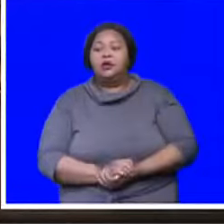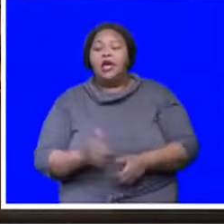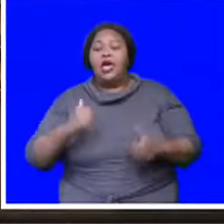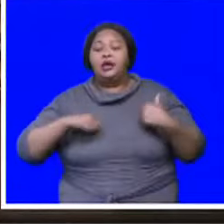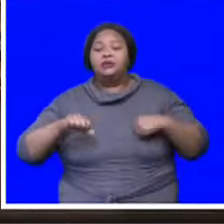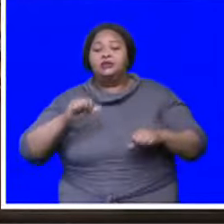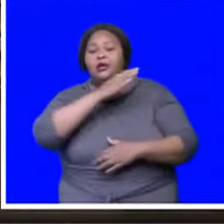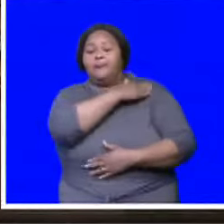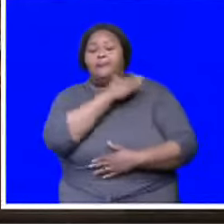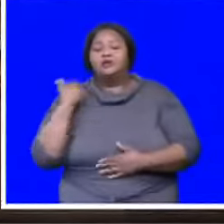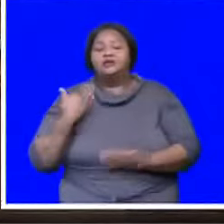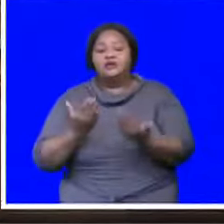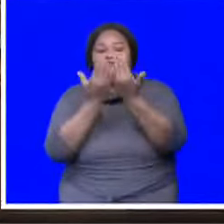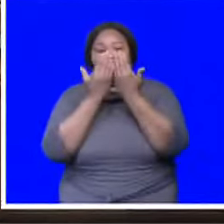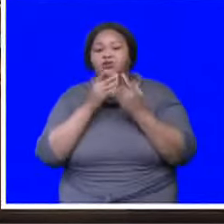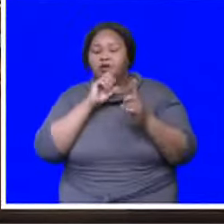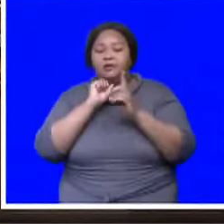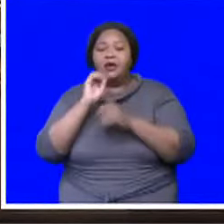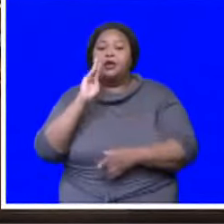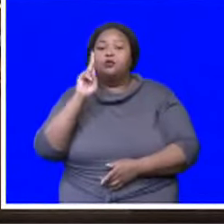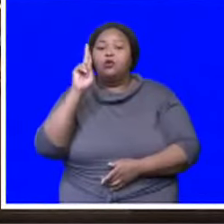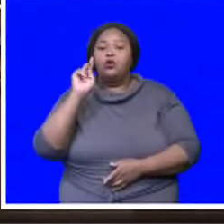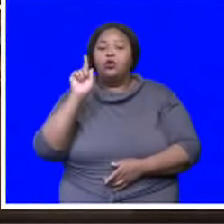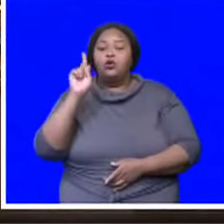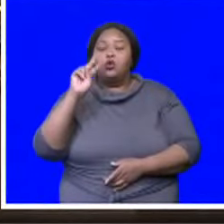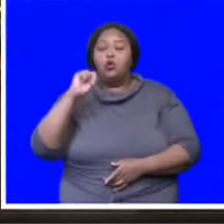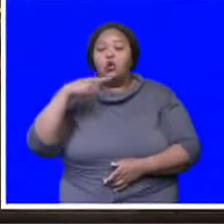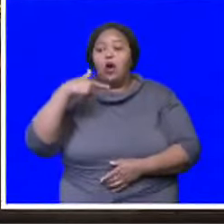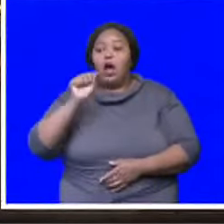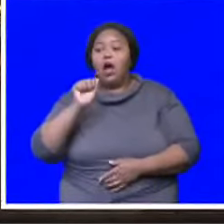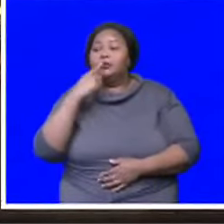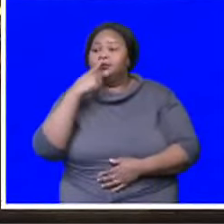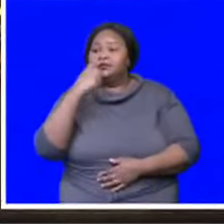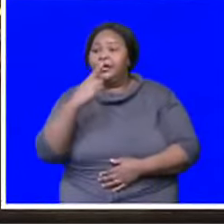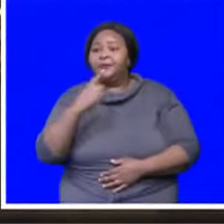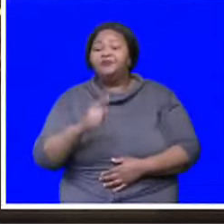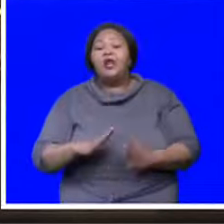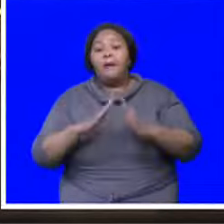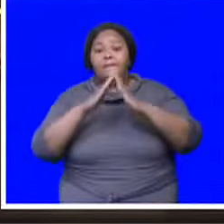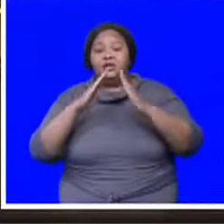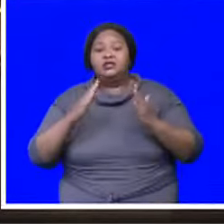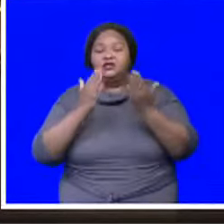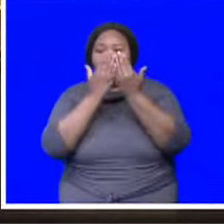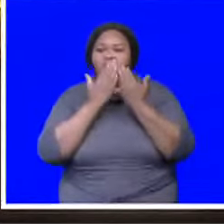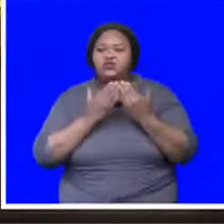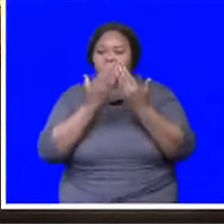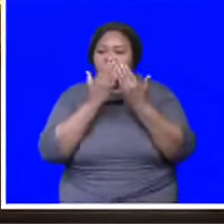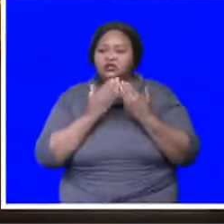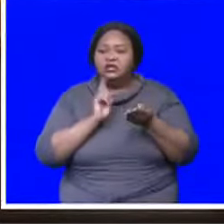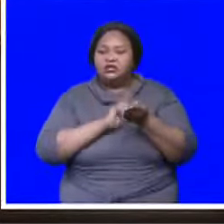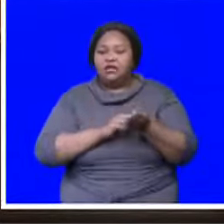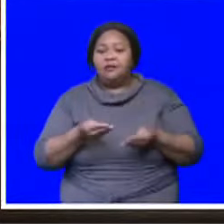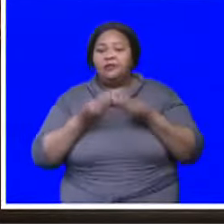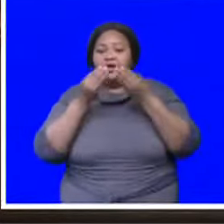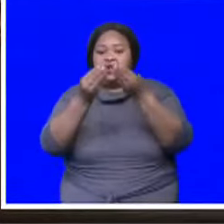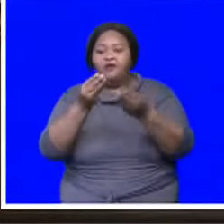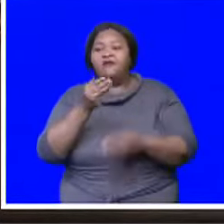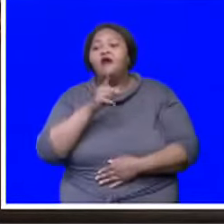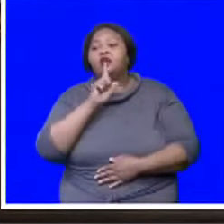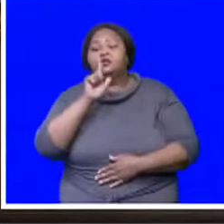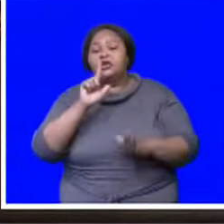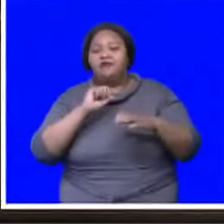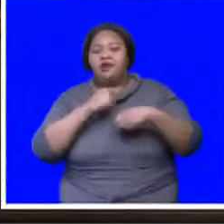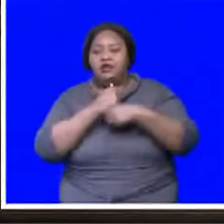Harris Bulunga, moved that the ministry be given time to compile the report and table it in